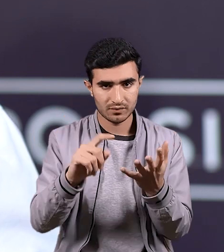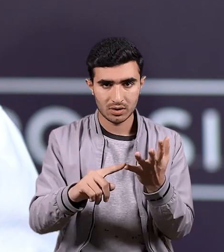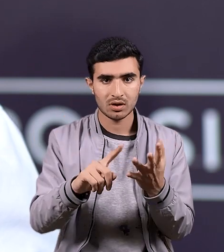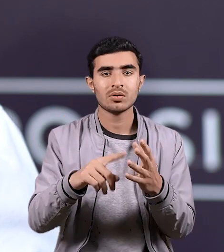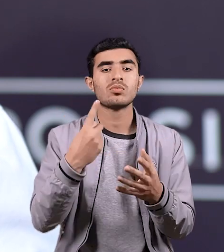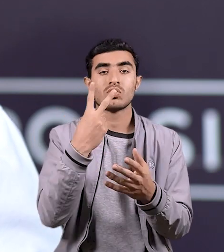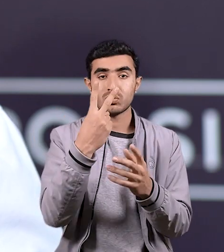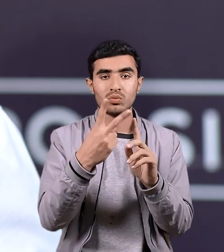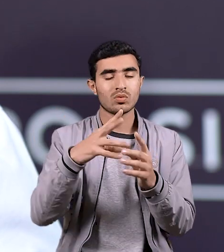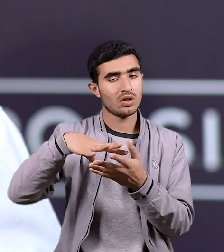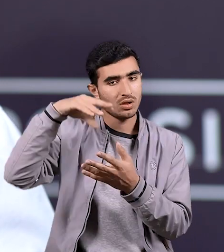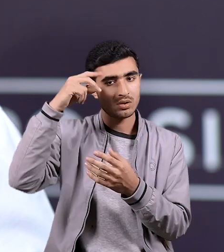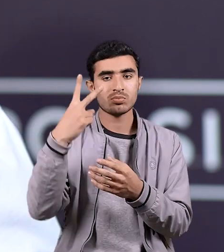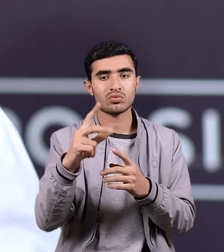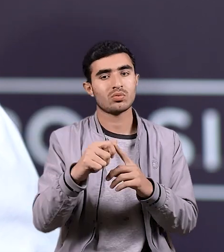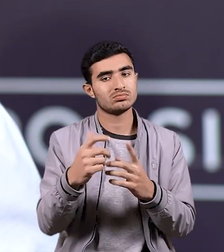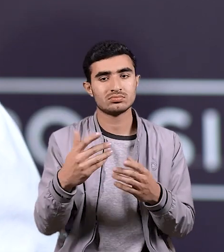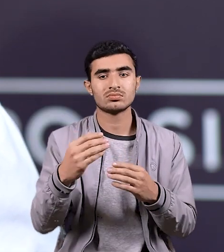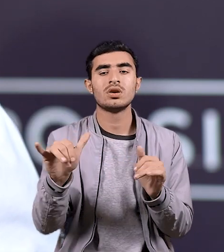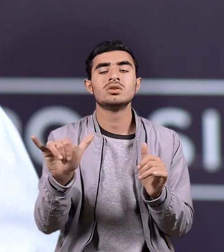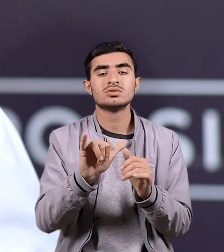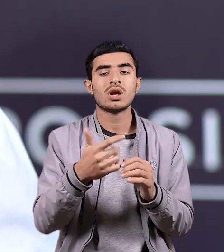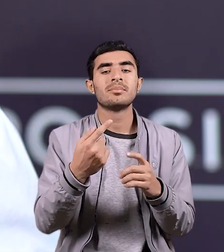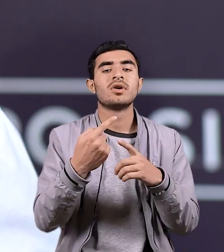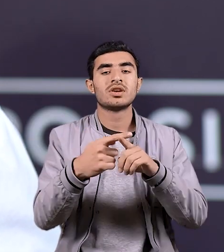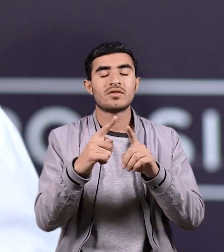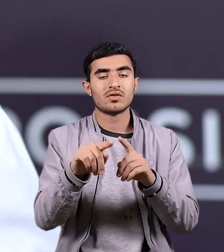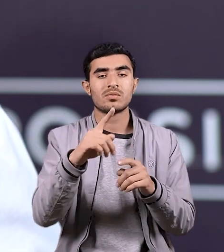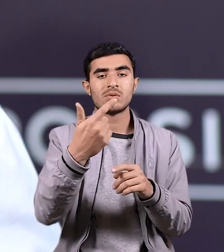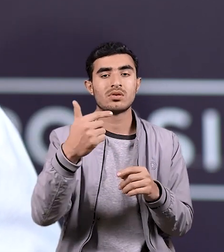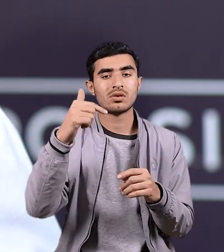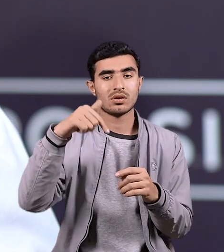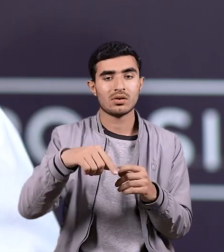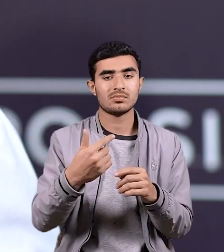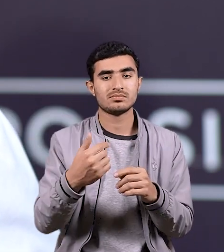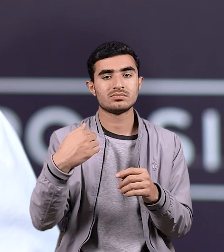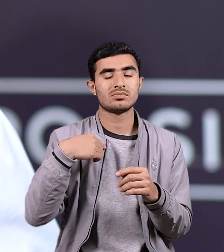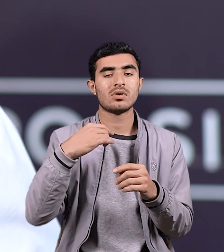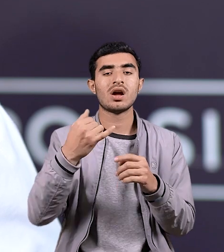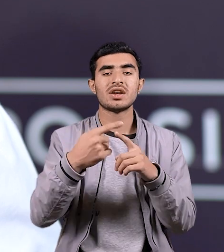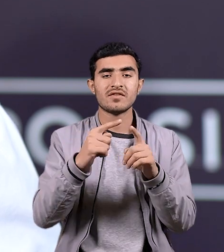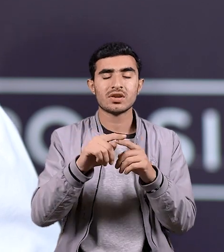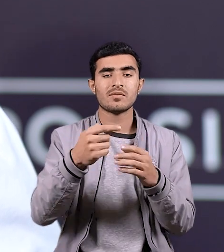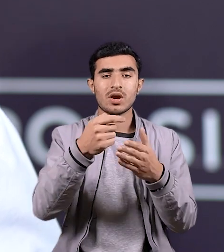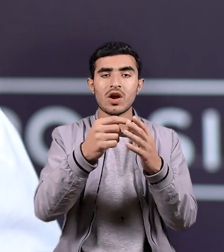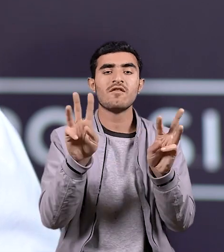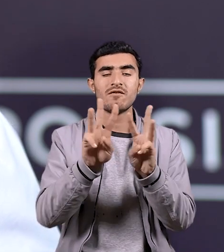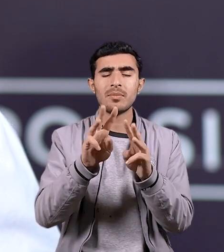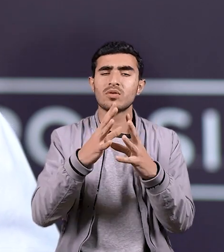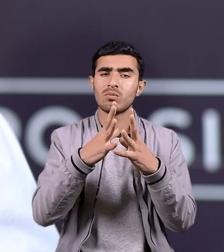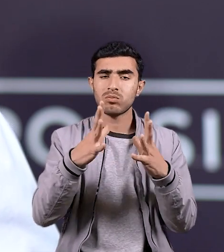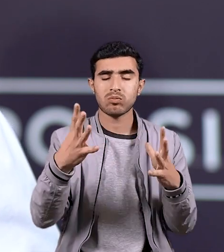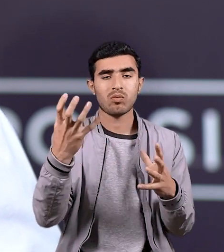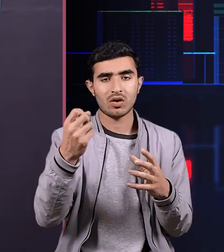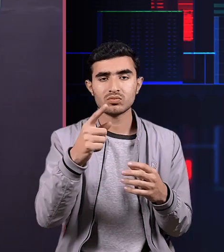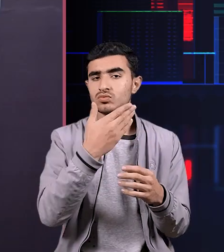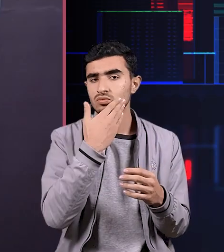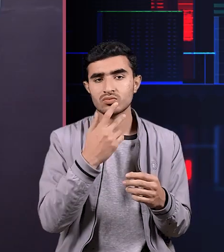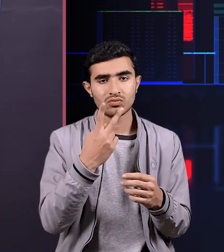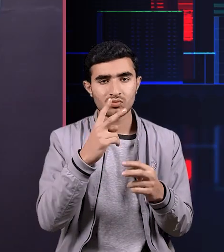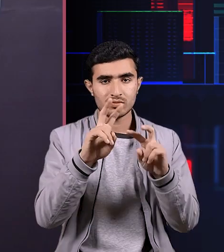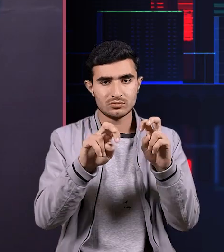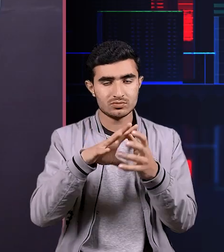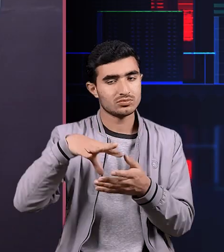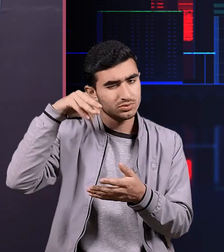उसमें भी वो आपको ऑनलाइन ट्रेनिंग देते हैं। मैं सजेस्ट करूँगा कि PITB और प्लान 9 की वेबसाइट से जाके आप उसके बारे में भी देख सकते हैं।